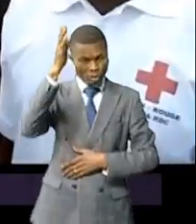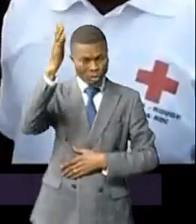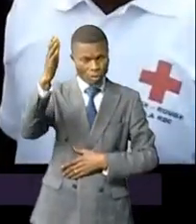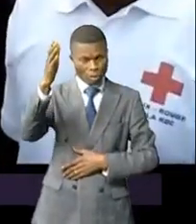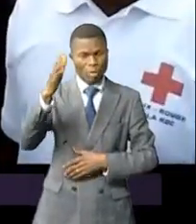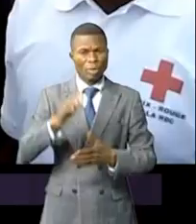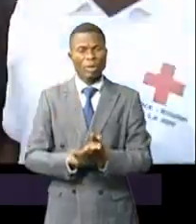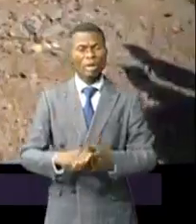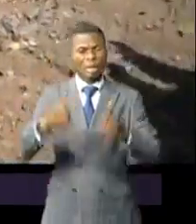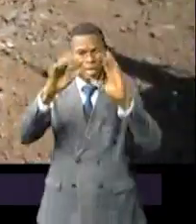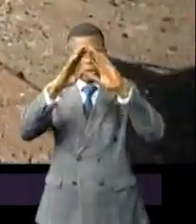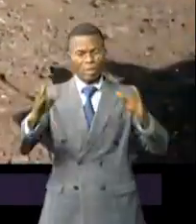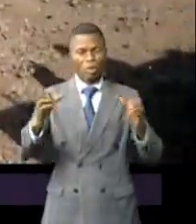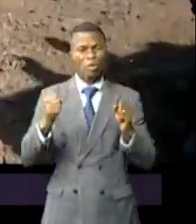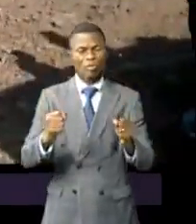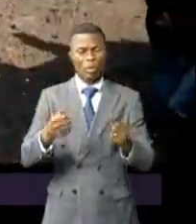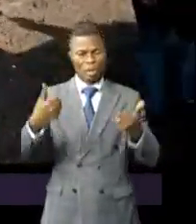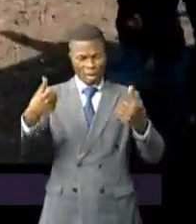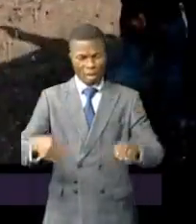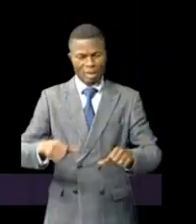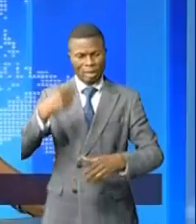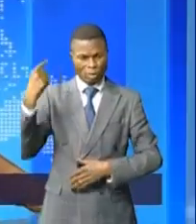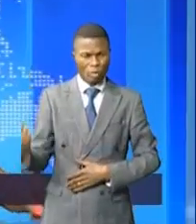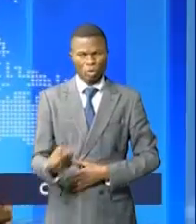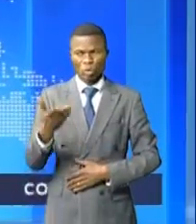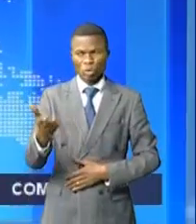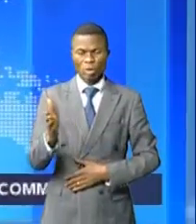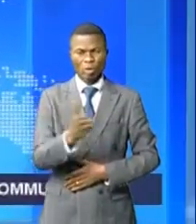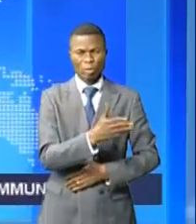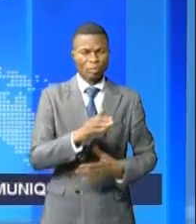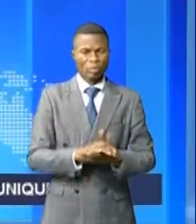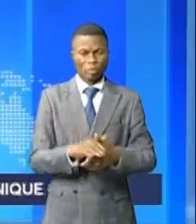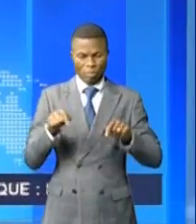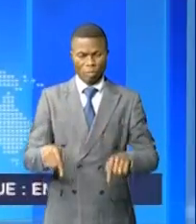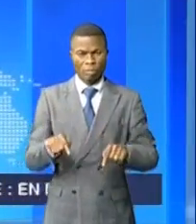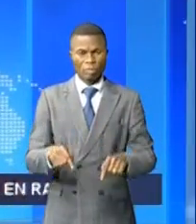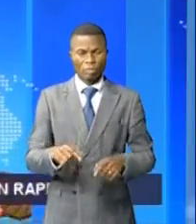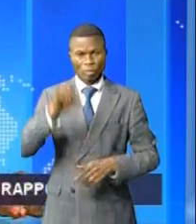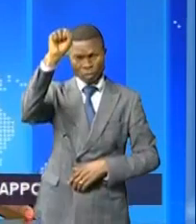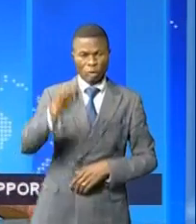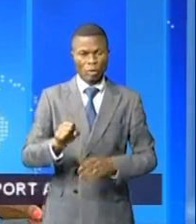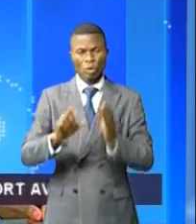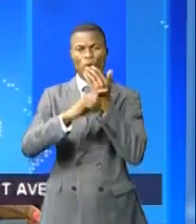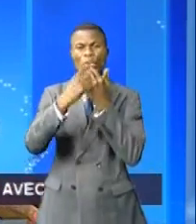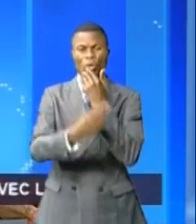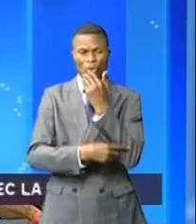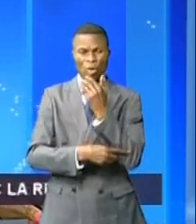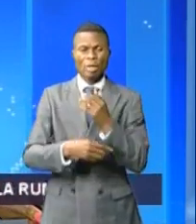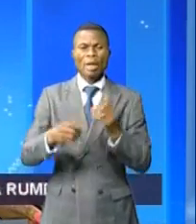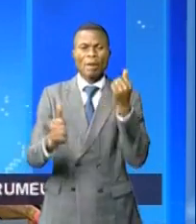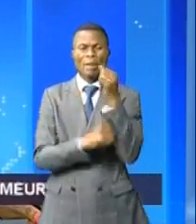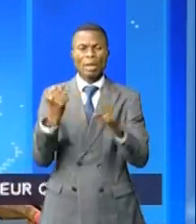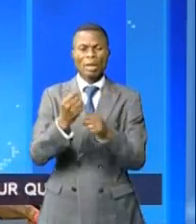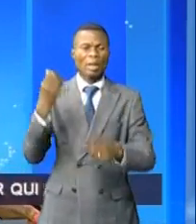des abris définitifs. Pendant ces temps, au Sud Kivu, les personnels soignants,